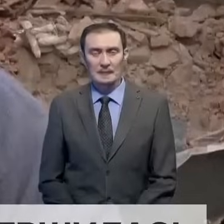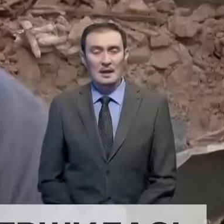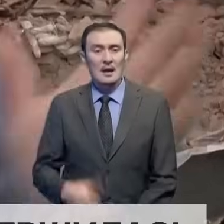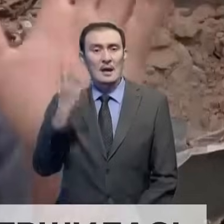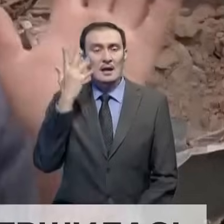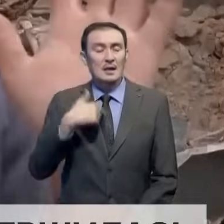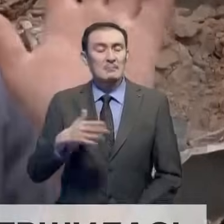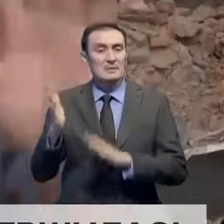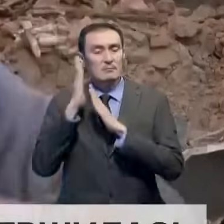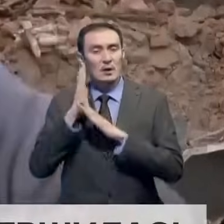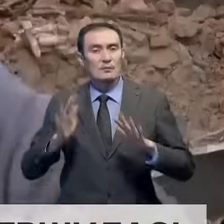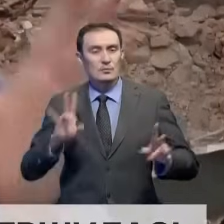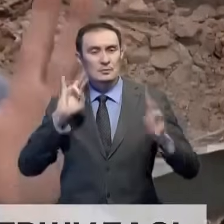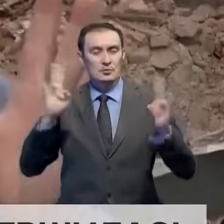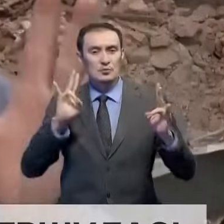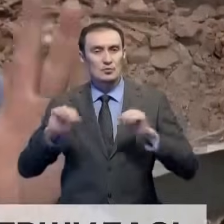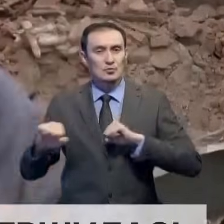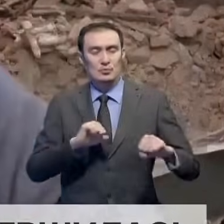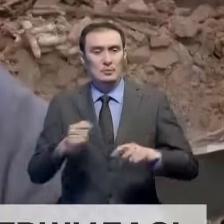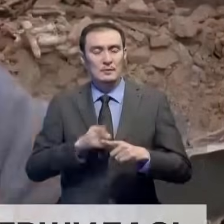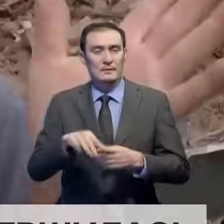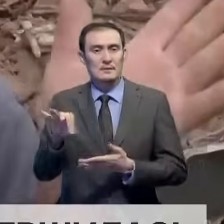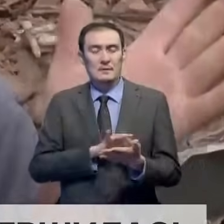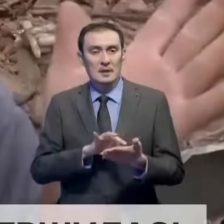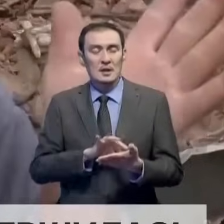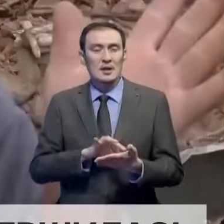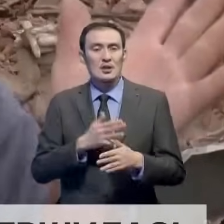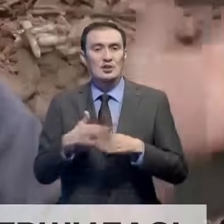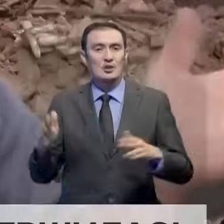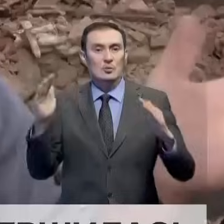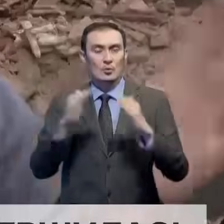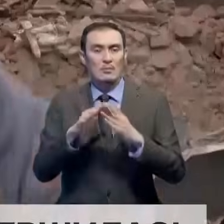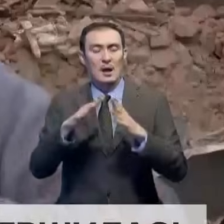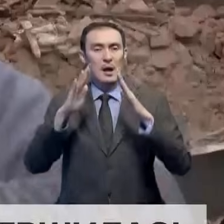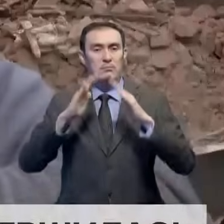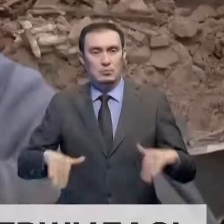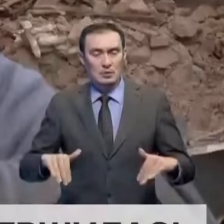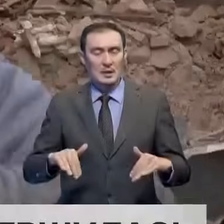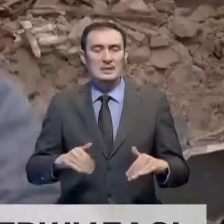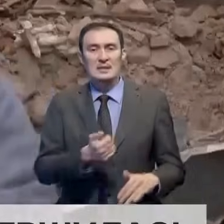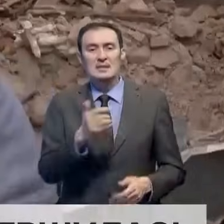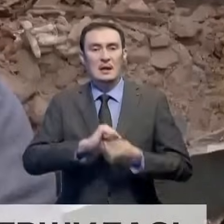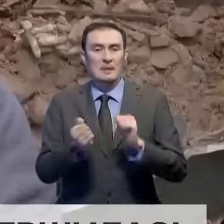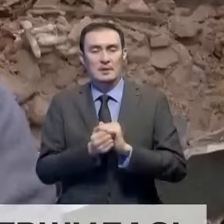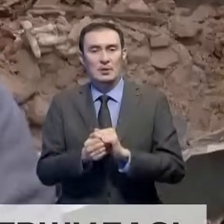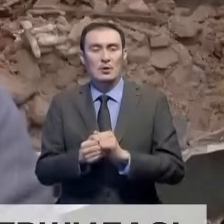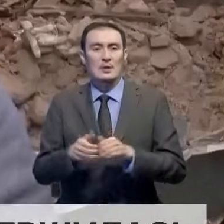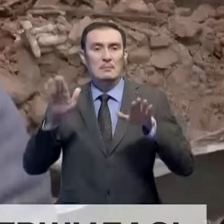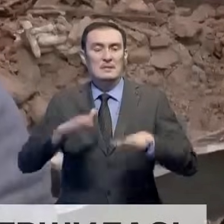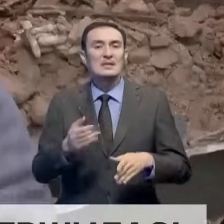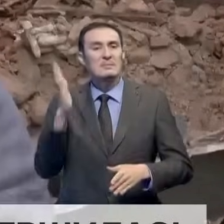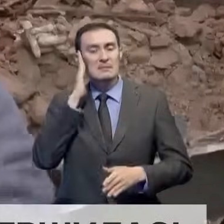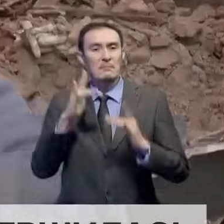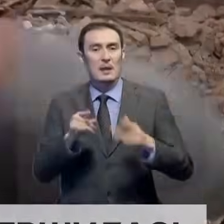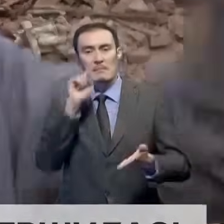Когда мы спали, вдруг раздался громкий шум. При первом же толчке часть дома обрушилась. Несколько камней упали на место, где мы